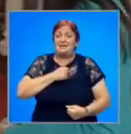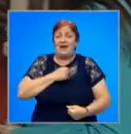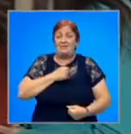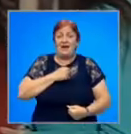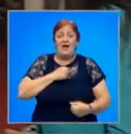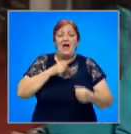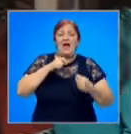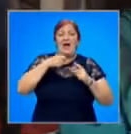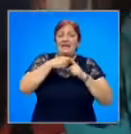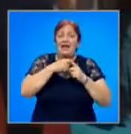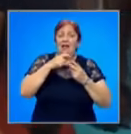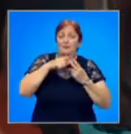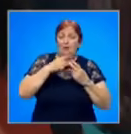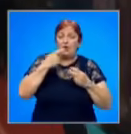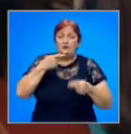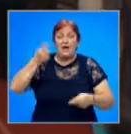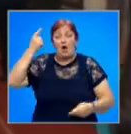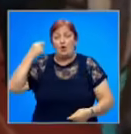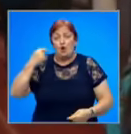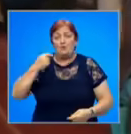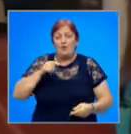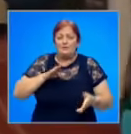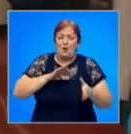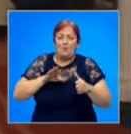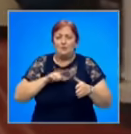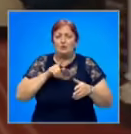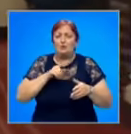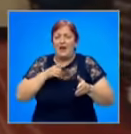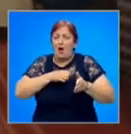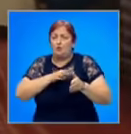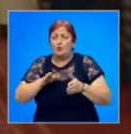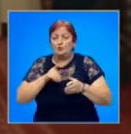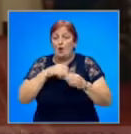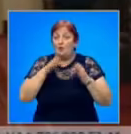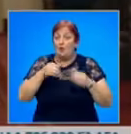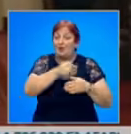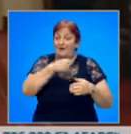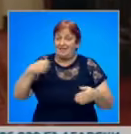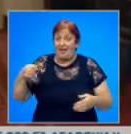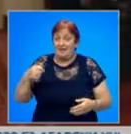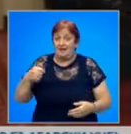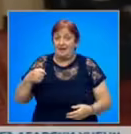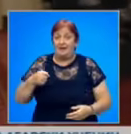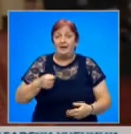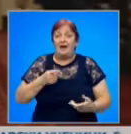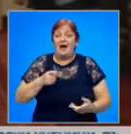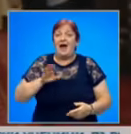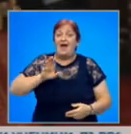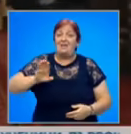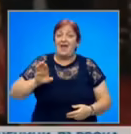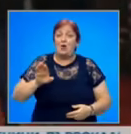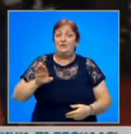Господин Кирил Петков вчера отговори уклончиво на това ще прави ли проект, но така уклончиво, че отвори вратата да го прави.